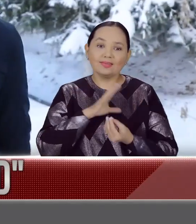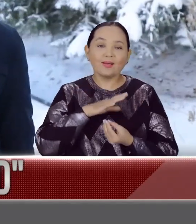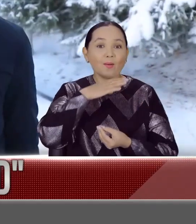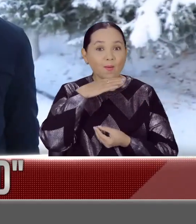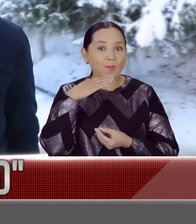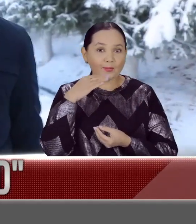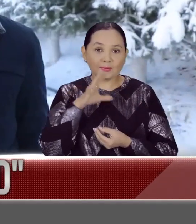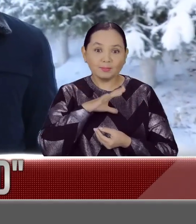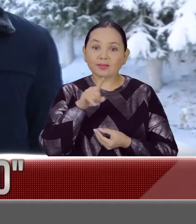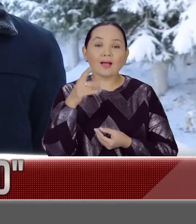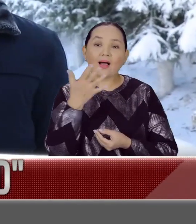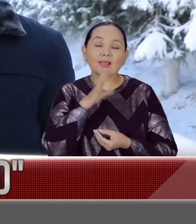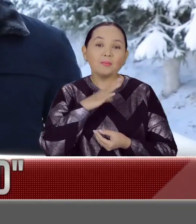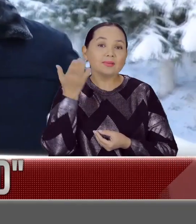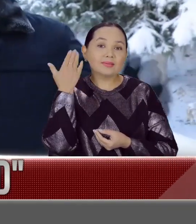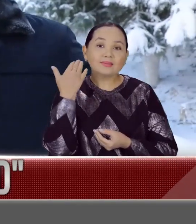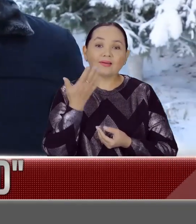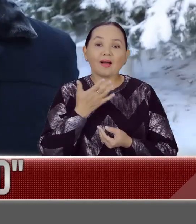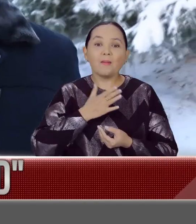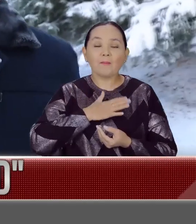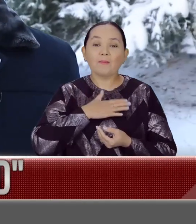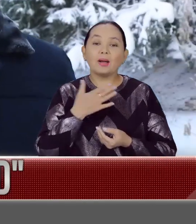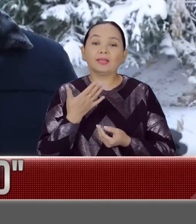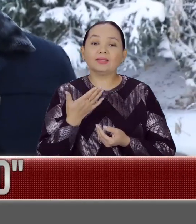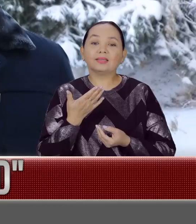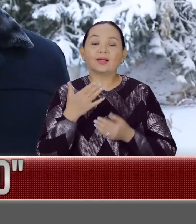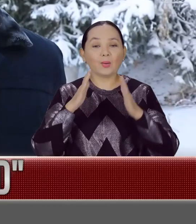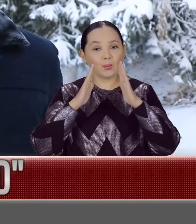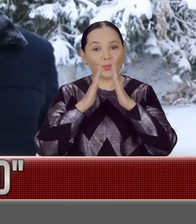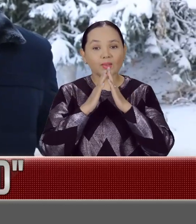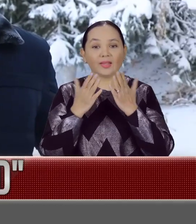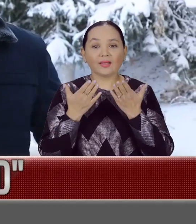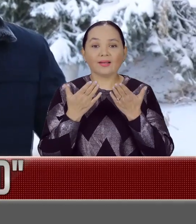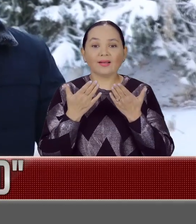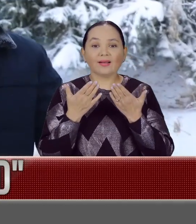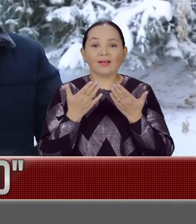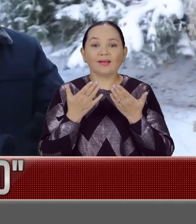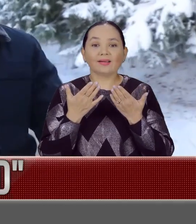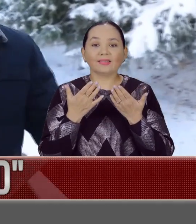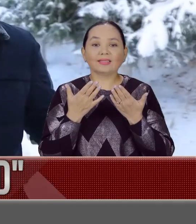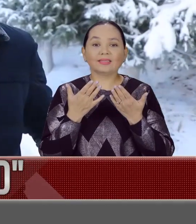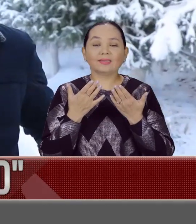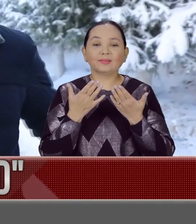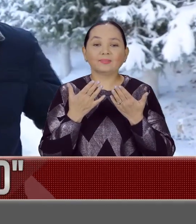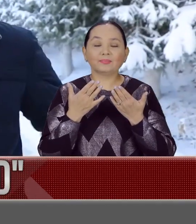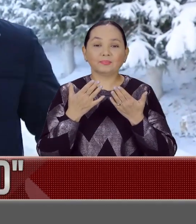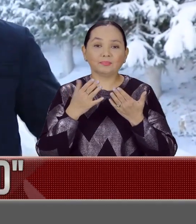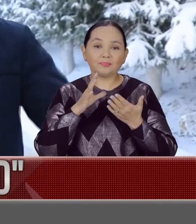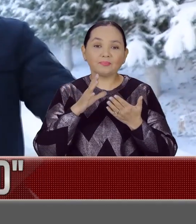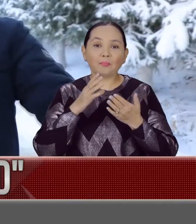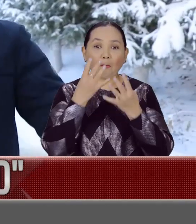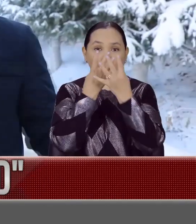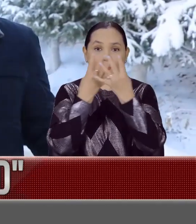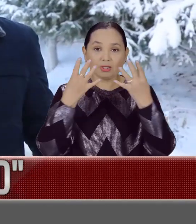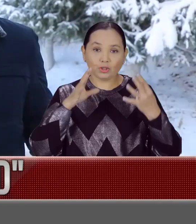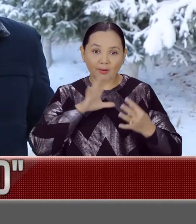Ko'pchilik yiqiladi, sizda qanaqa bo'lgan? Men endi uyda bir anaqa bor edi. Panjara